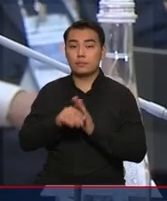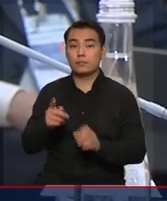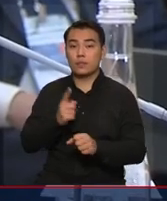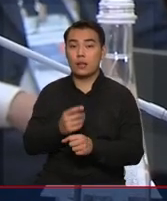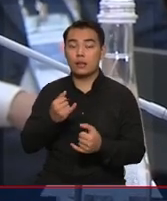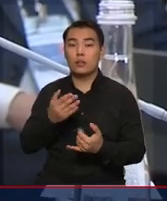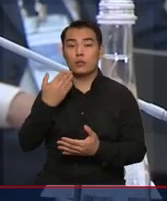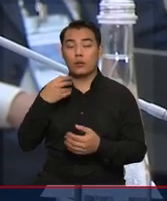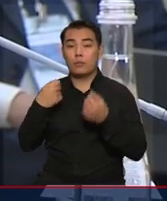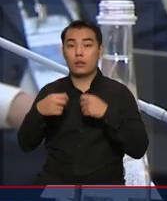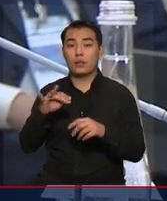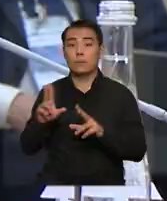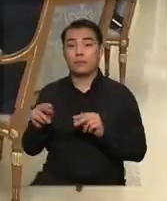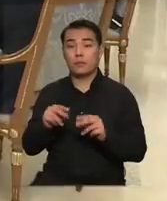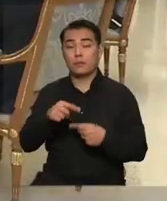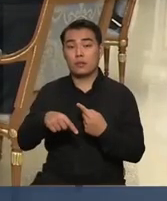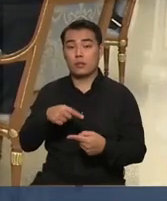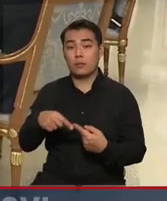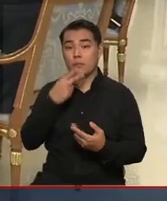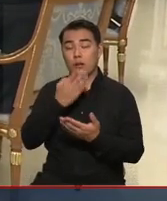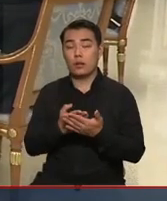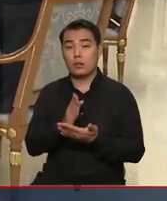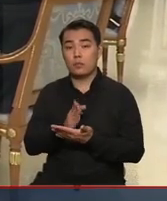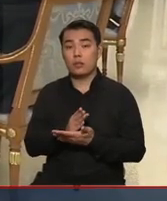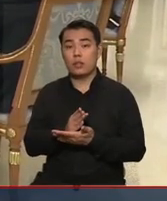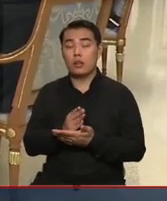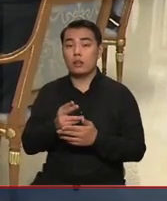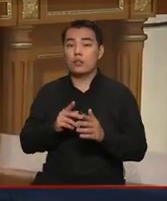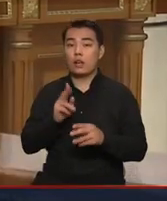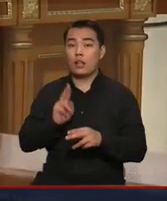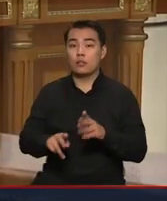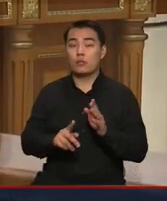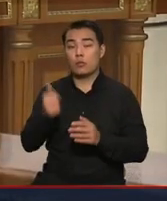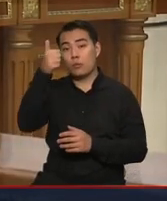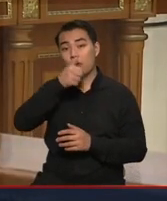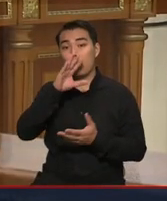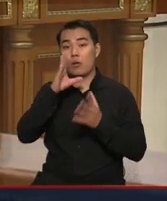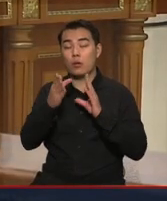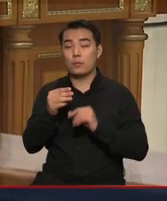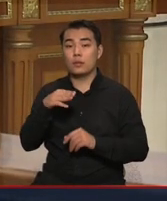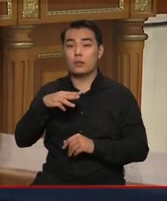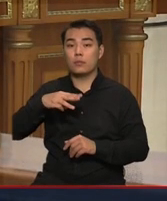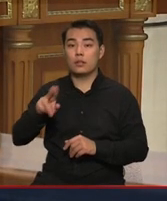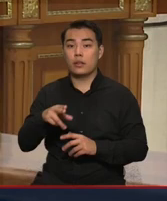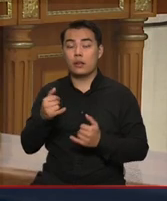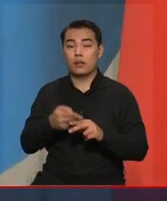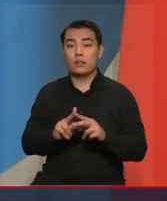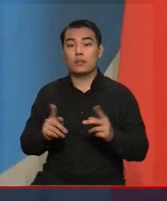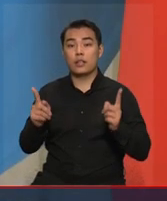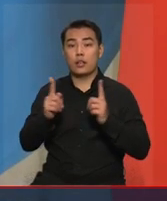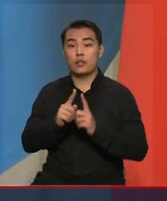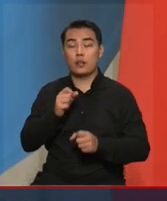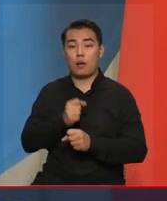еркін сауда мен берекелі бизнес біріктіреді. Жыл аяғындағы дәстүрлі жиын Петерборда ТМД мемлекеттері басшыларының бейресми кездесуі де